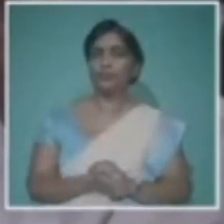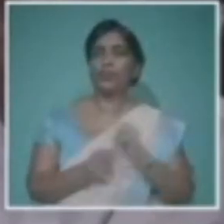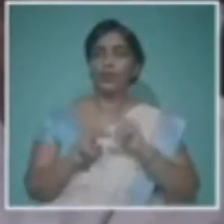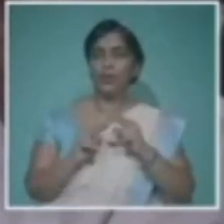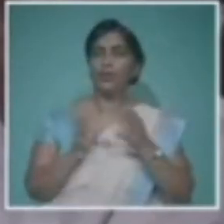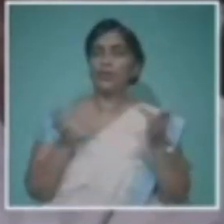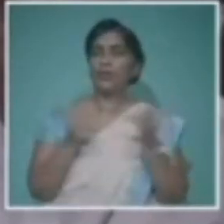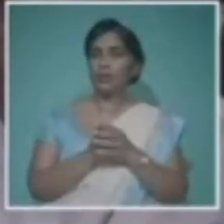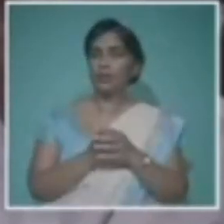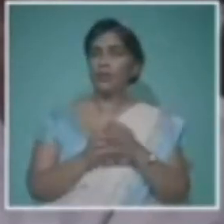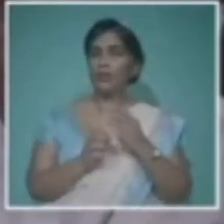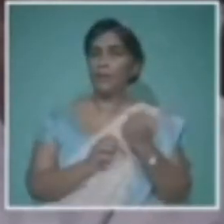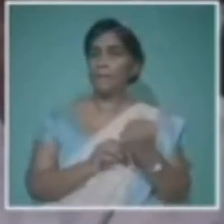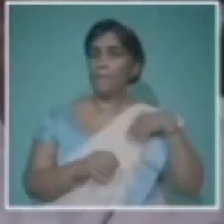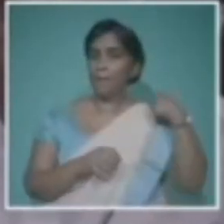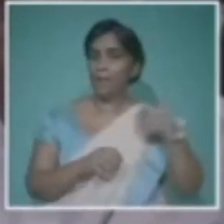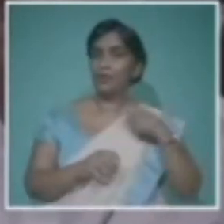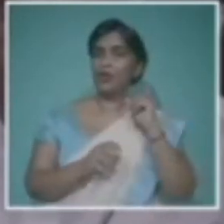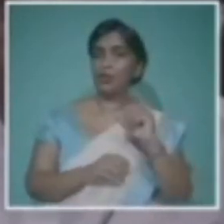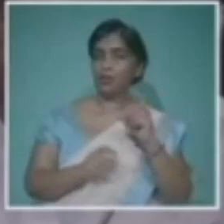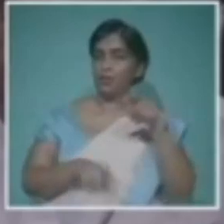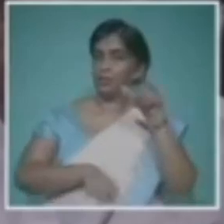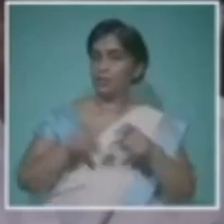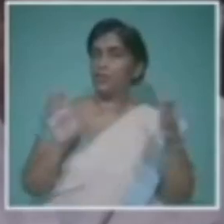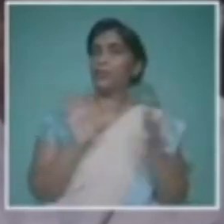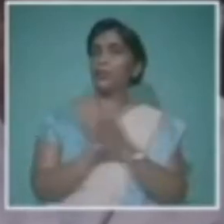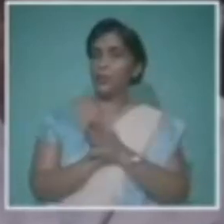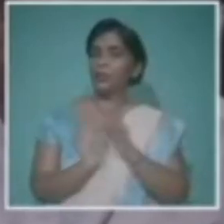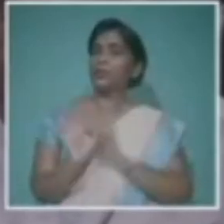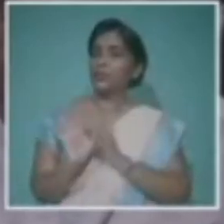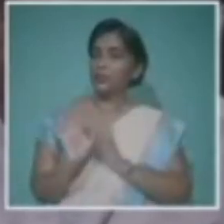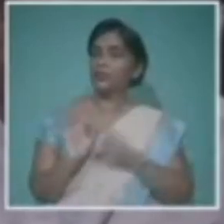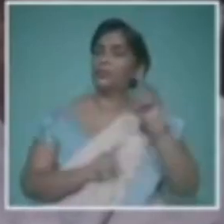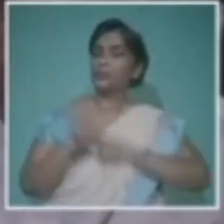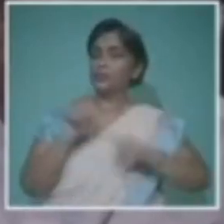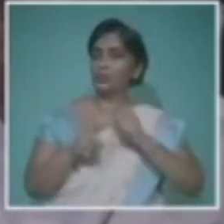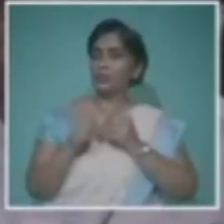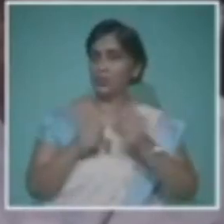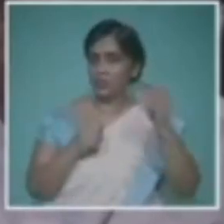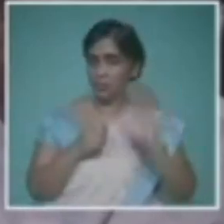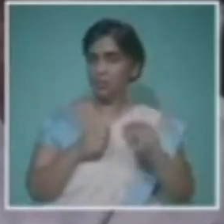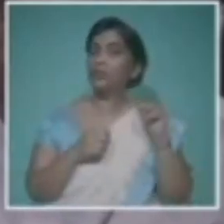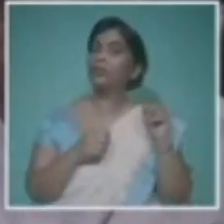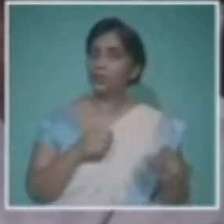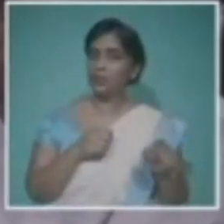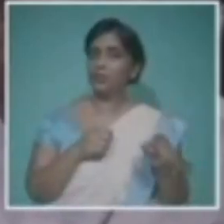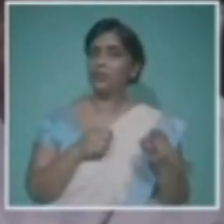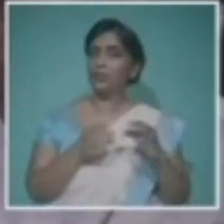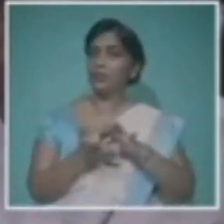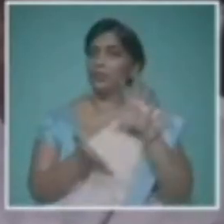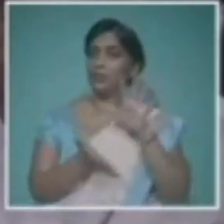රිසර්ව් පද්ධතිය විධායකය හා කොංග්‍රසයේ නිලධාරීන් හා නිරන්තර සාකච්ඡා පවත්වනු ලබන අතර එහි